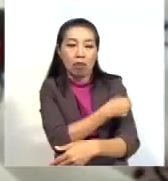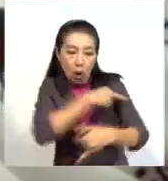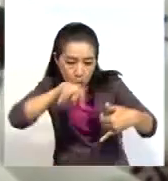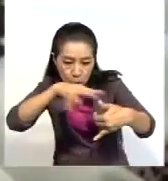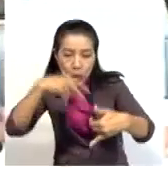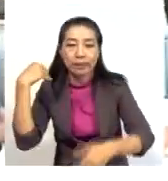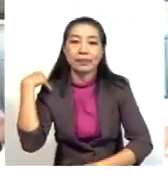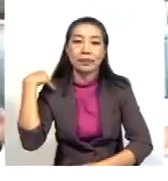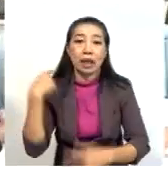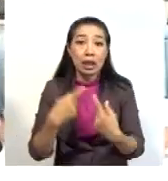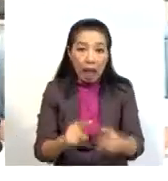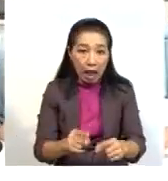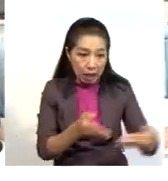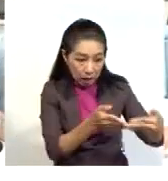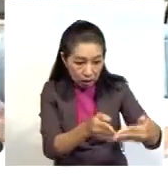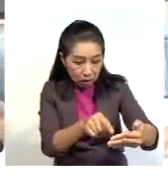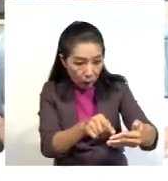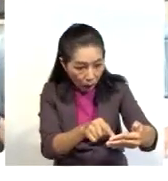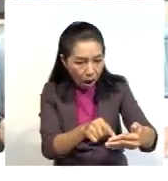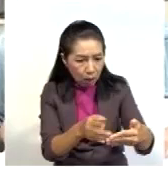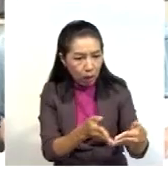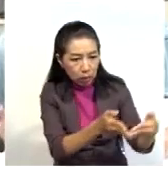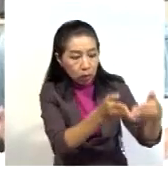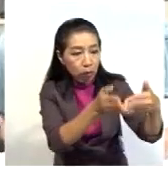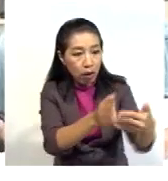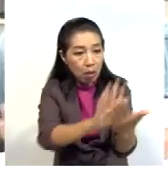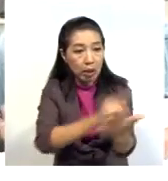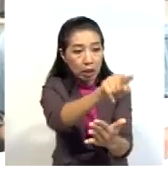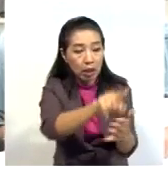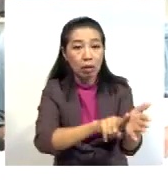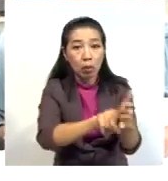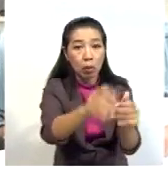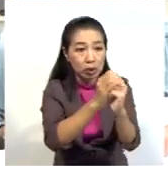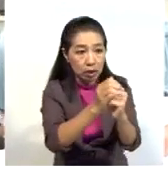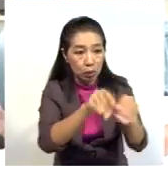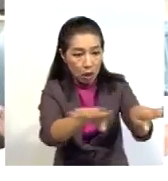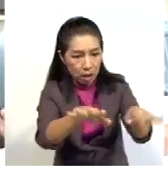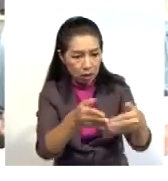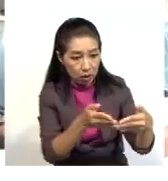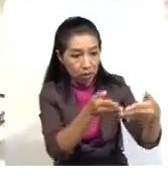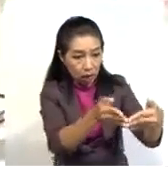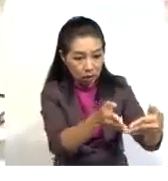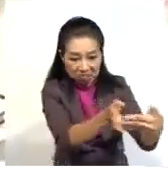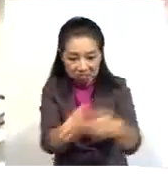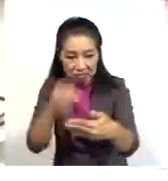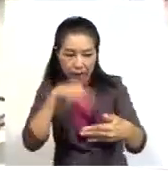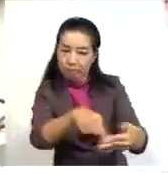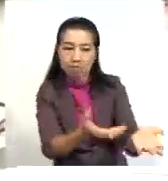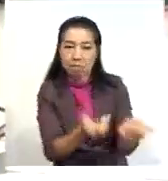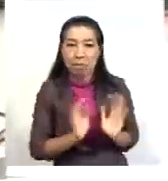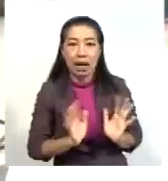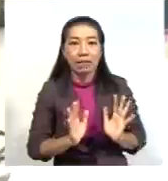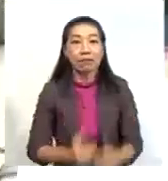ตินะคะแต่ถ้าเกิดพบว่าลำไหนมีความเสี่ยงและผ่านจุดที่มีความเสี่ยงก็จะไม่อนุญาต